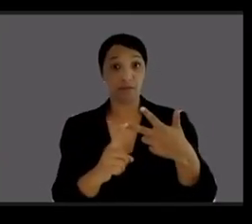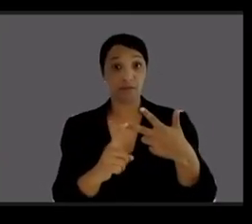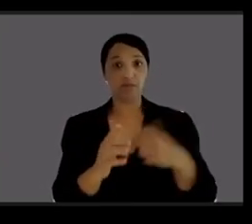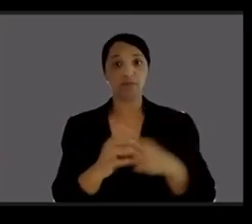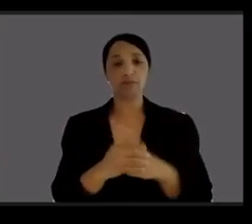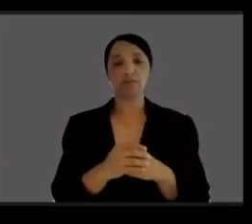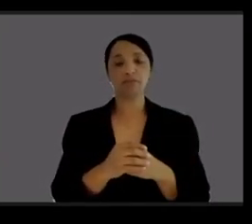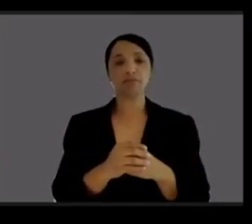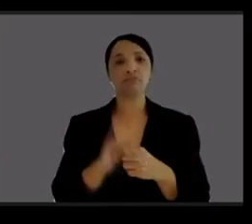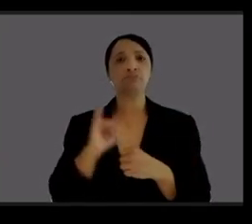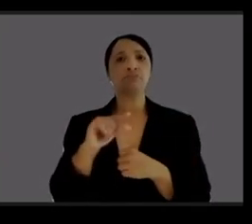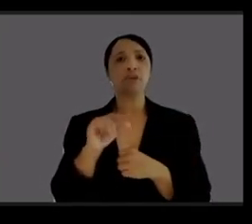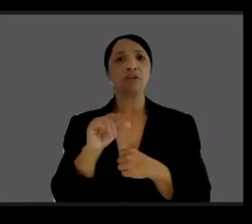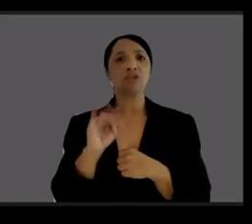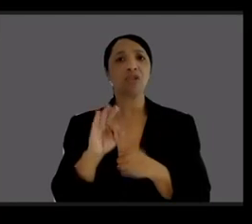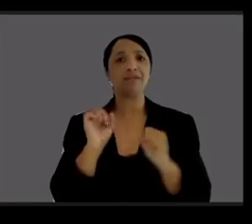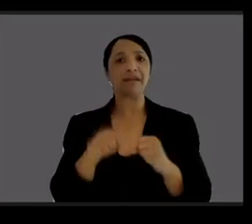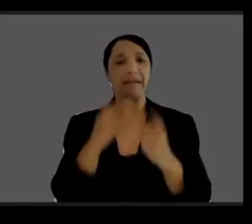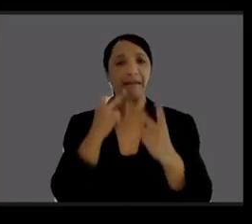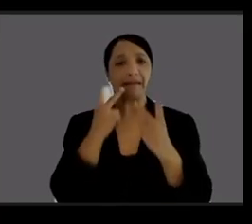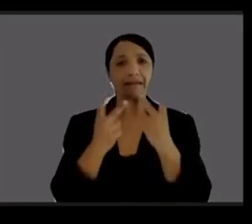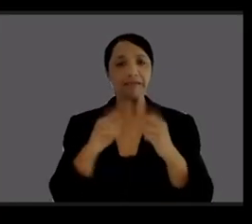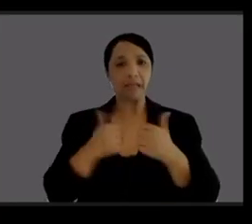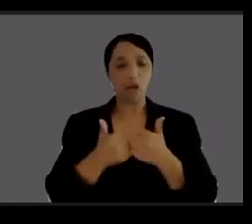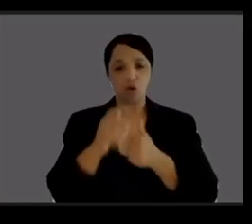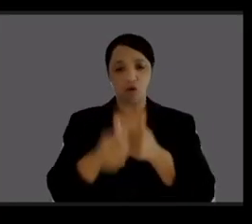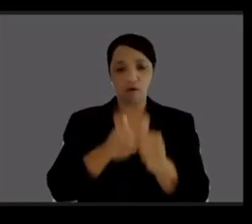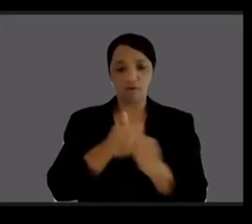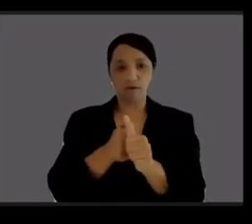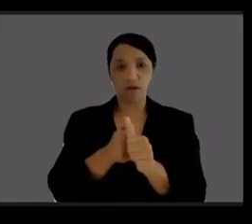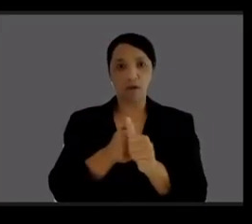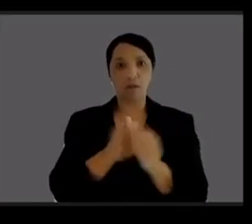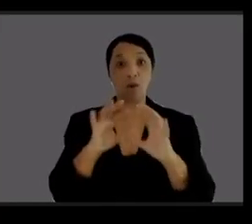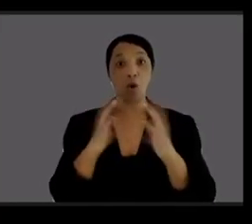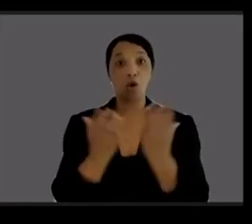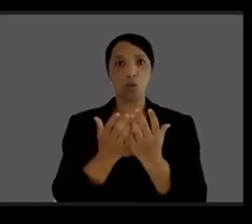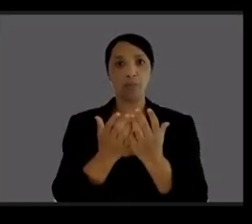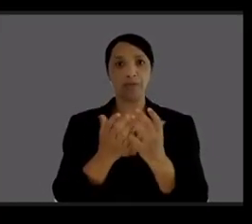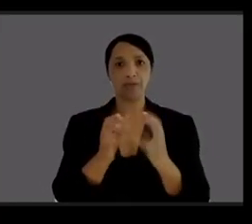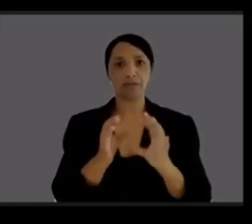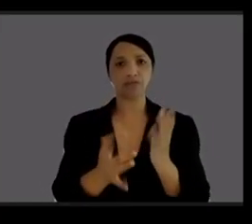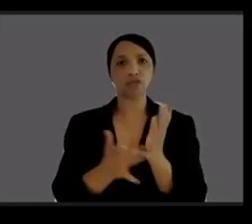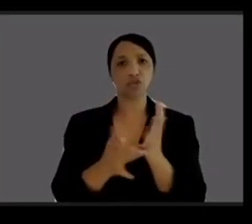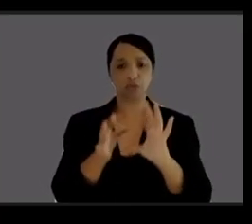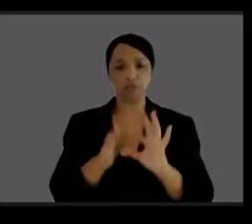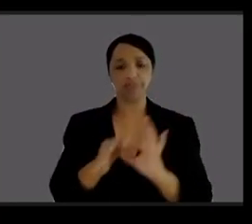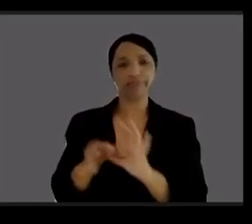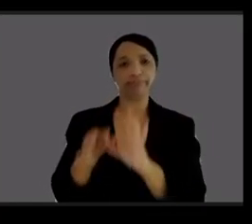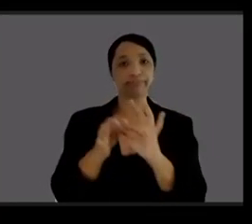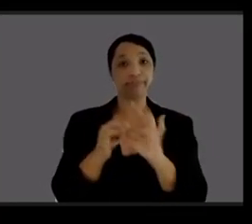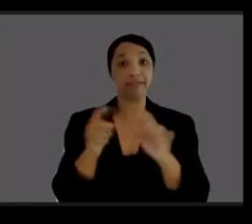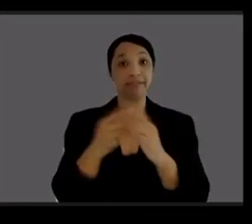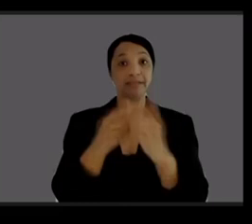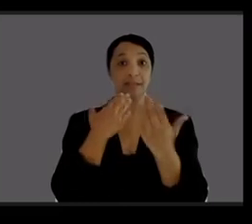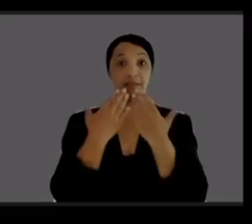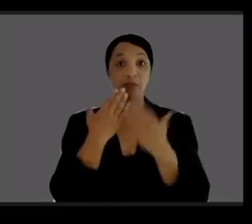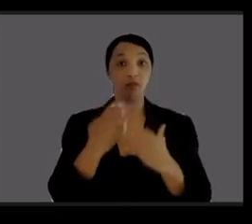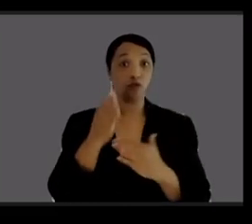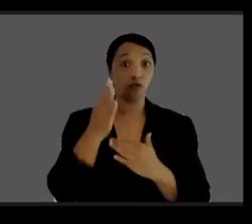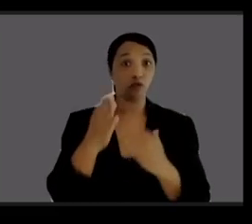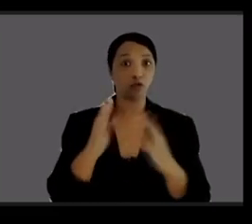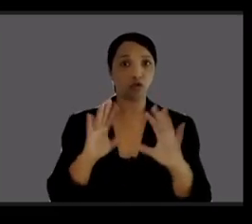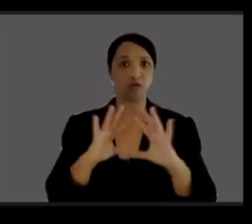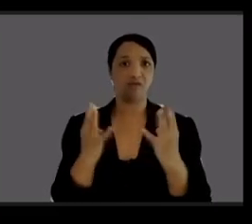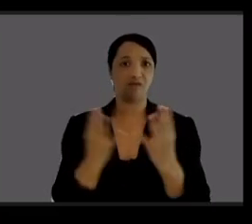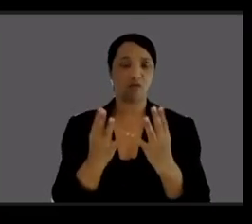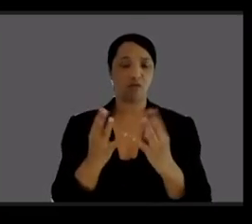最好的方式来支持制定全球数字契约及其实施，以及明年的